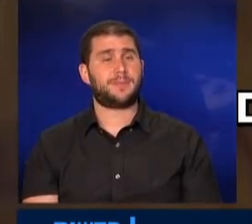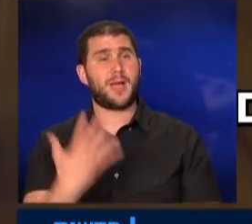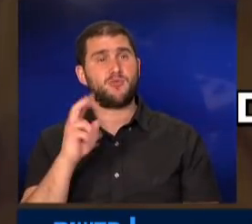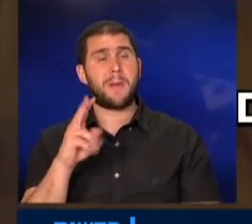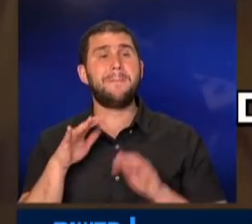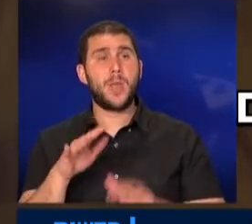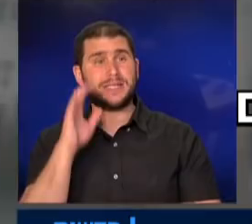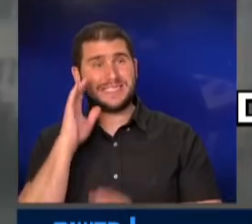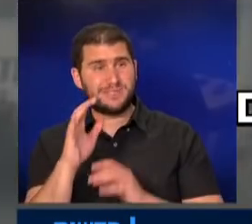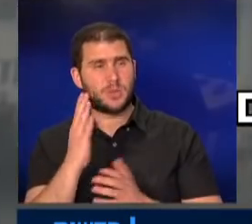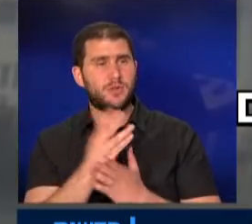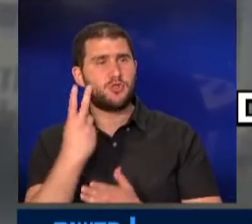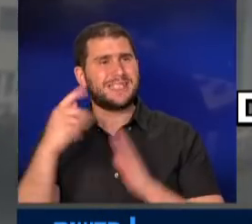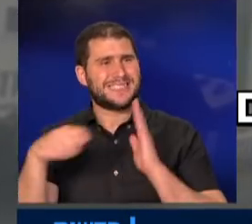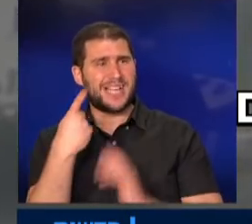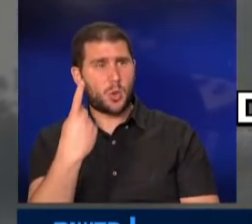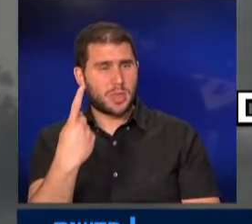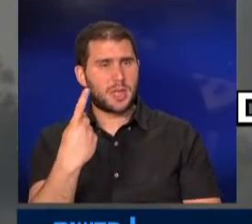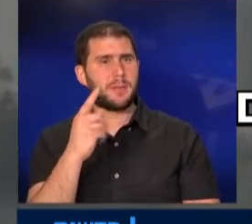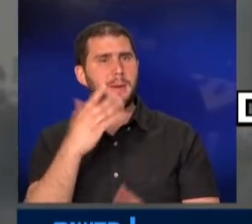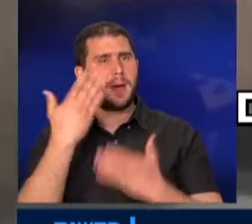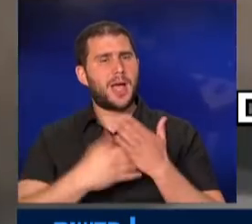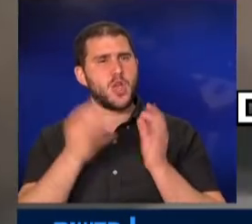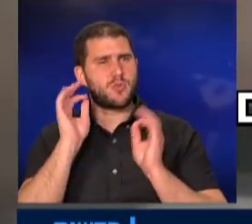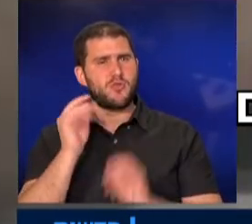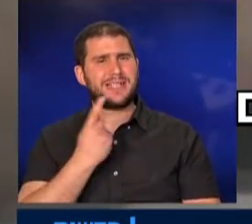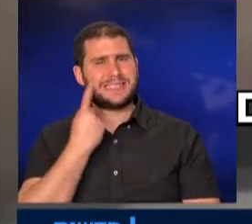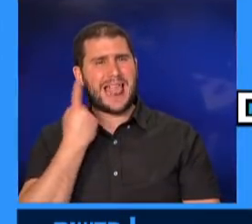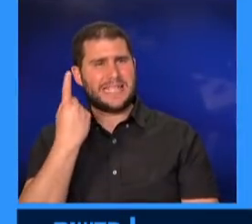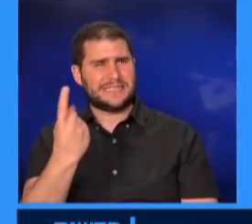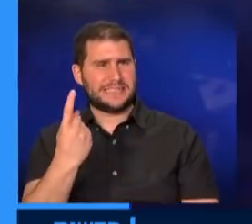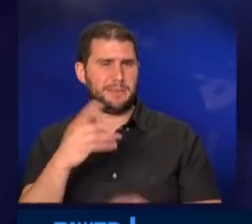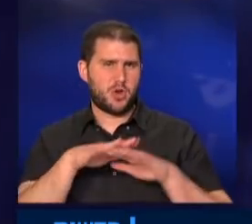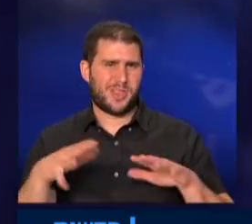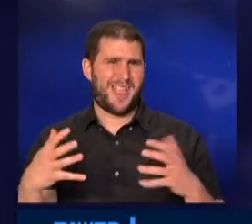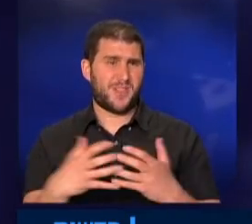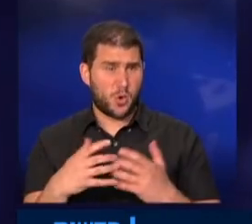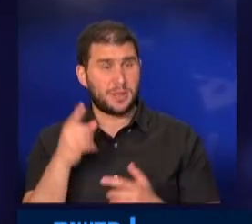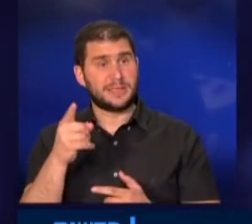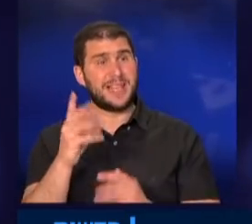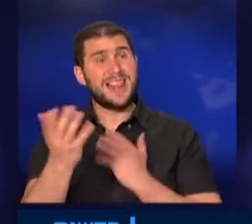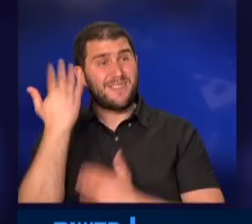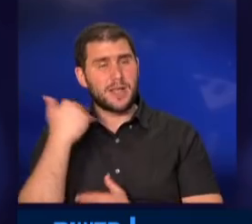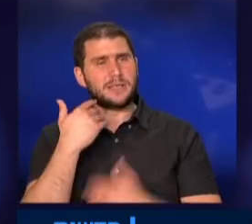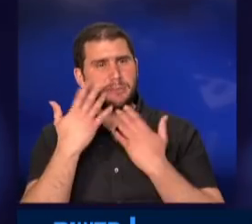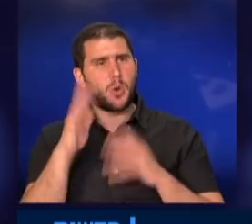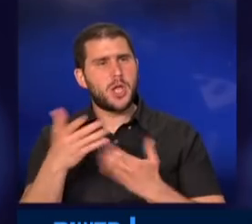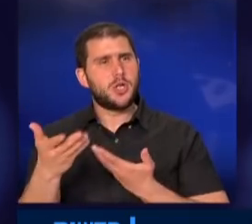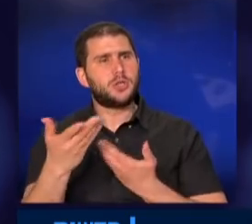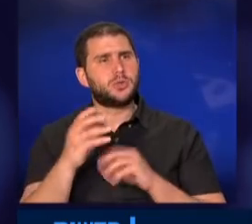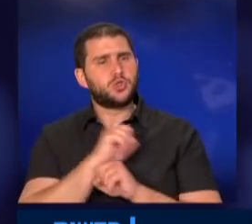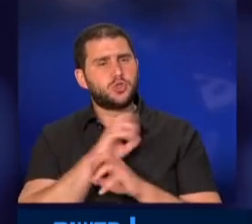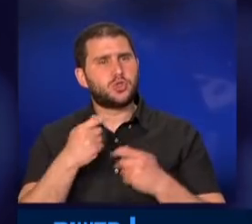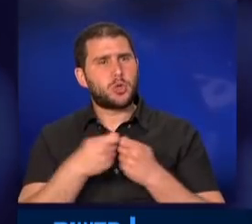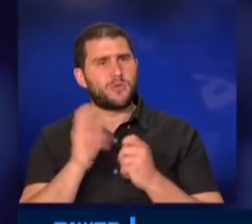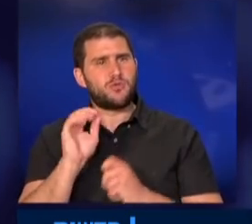כ-52 מיליון צפיות גרפו שני הסרטונים הללו בעמודים הרשמיים של זלנסקי ברשתות החברתיות, וזה עוד לפני שדיברנו על השיתוף הכמעט מיידי